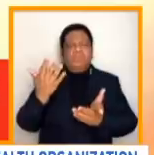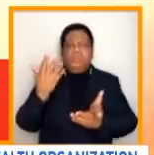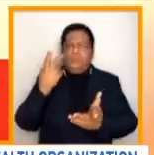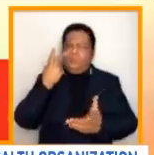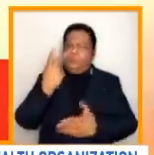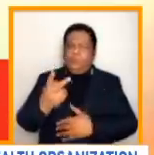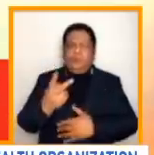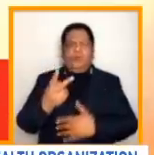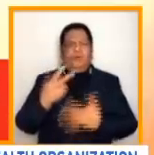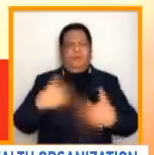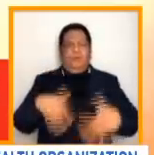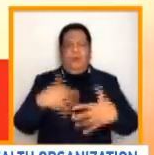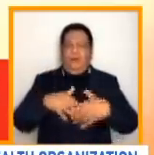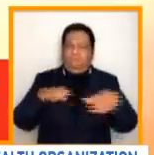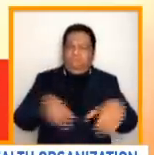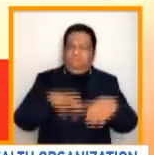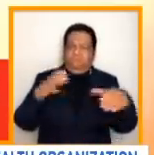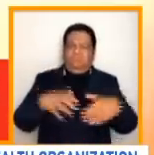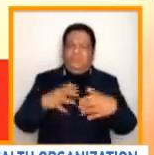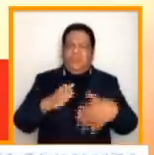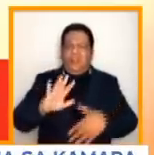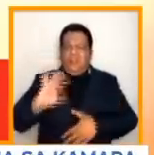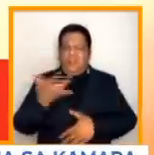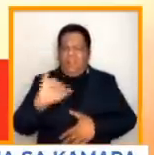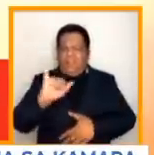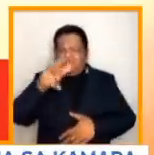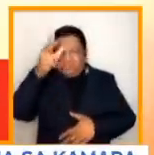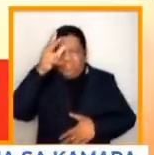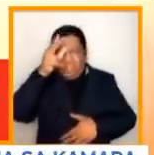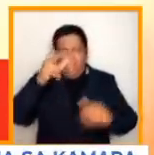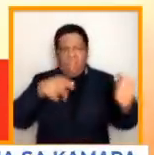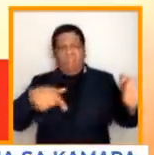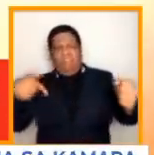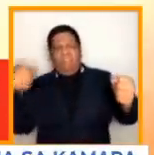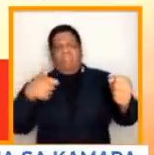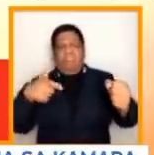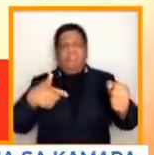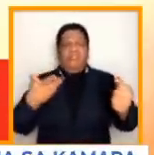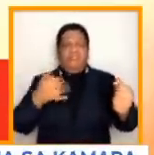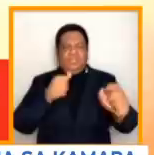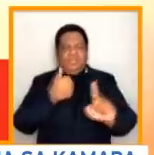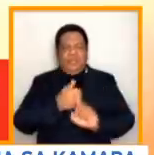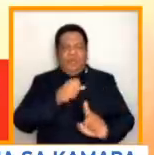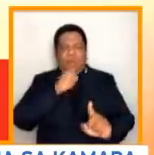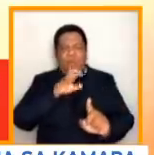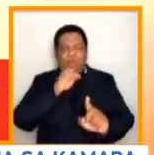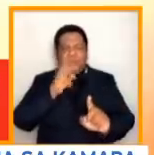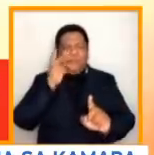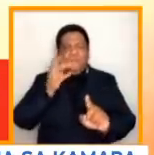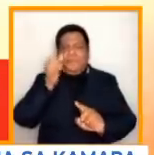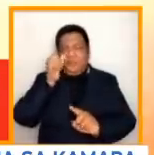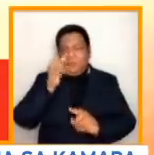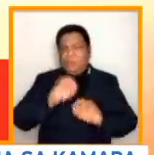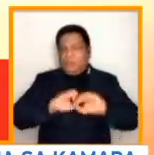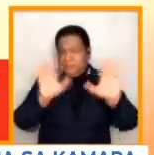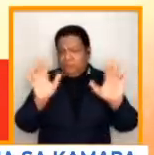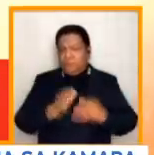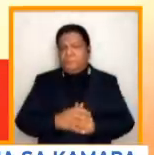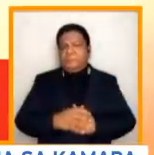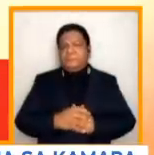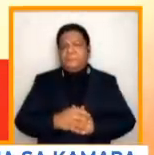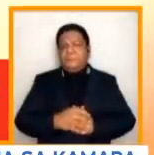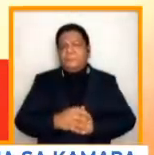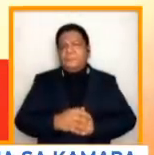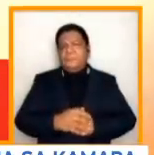niya. Parang manok na pinatay itong lola na nakita natin doon sa video. Oo. At ano daw